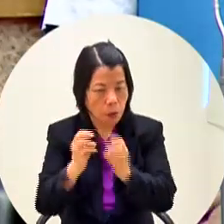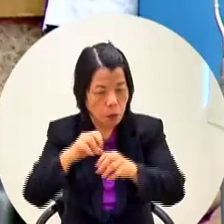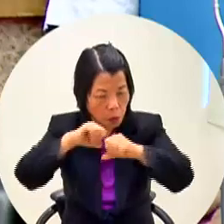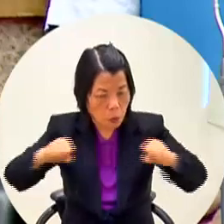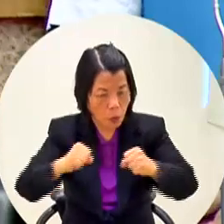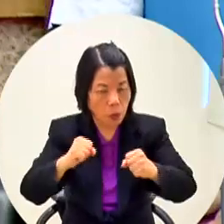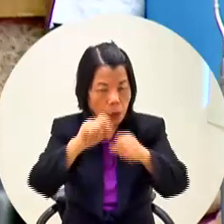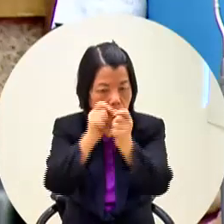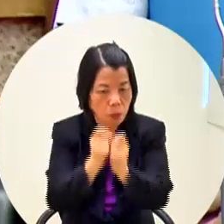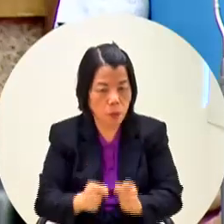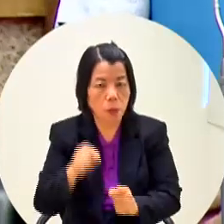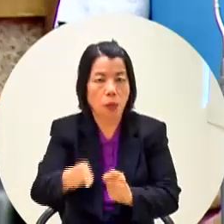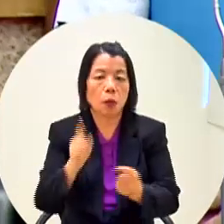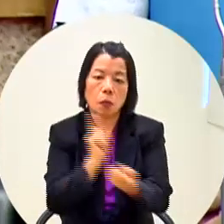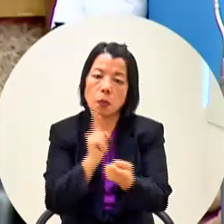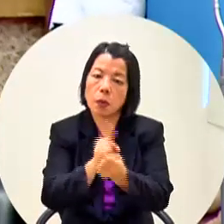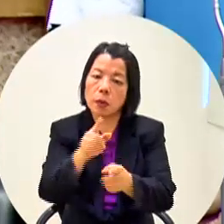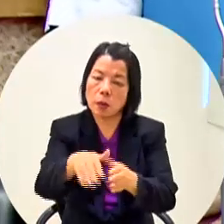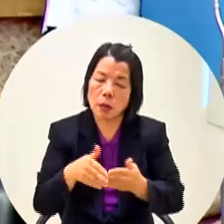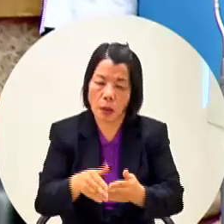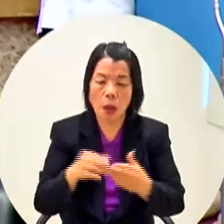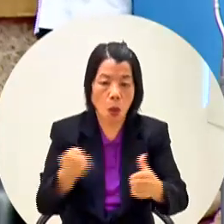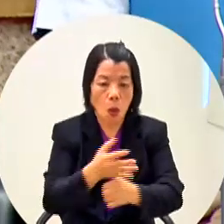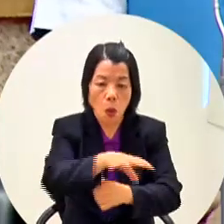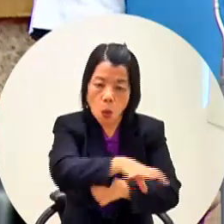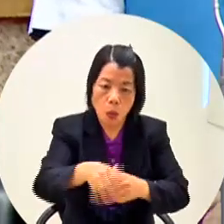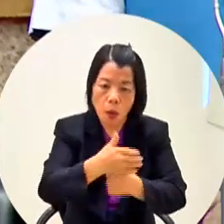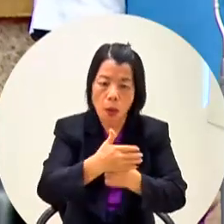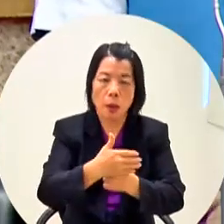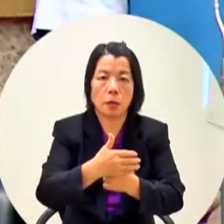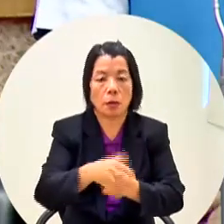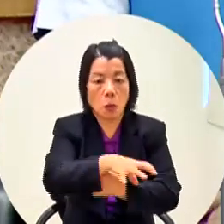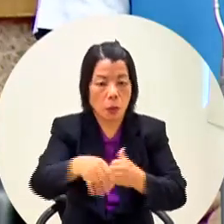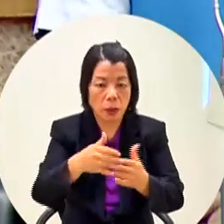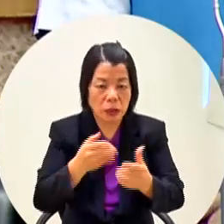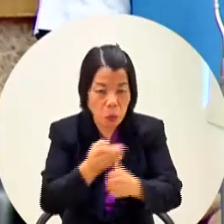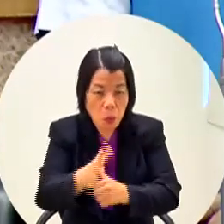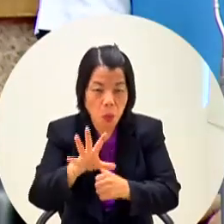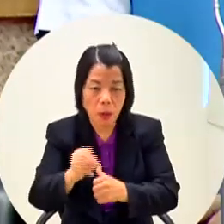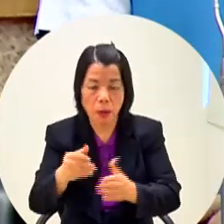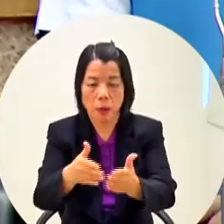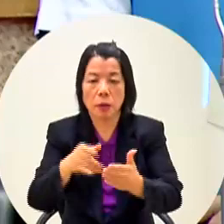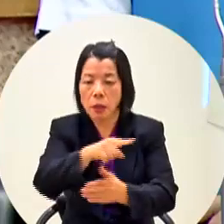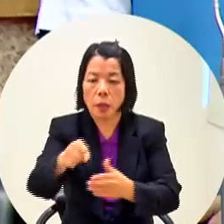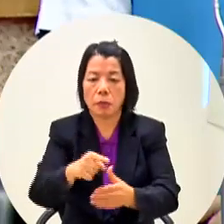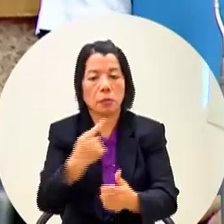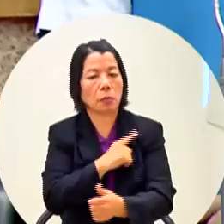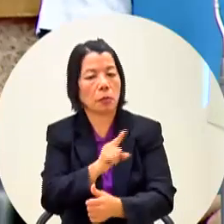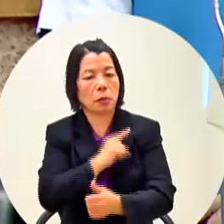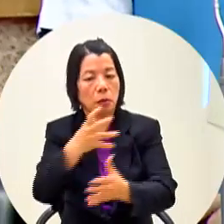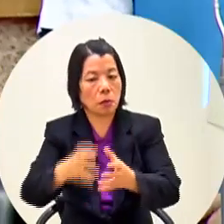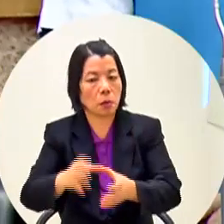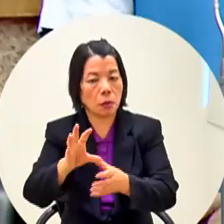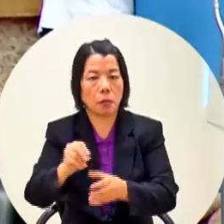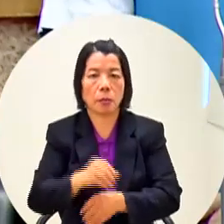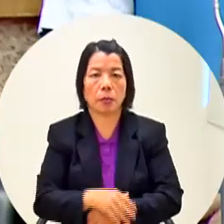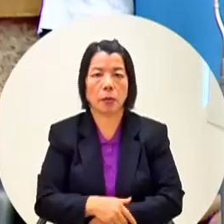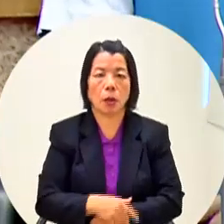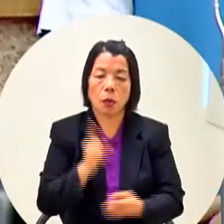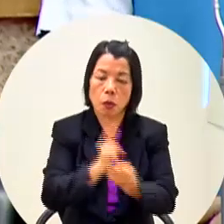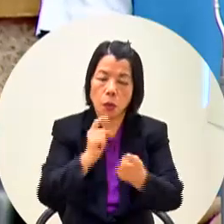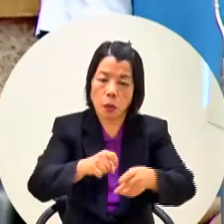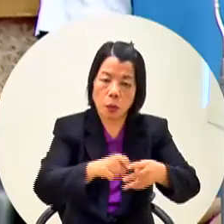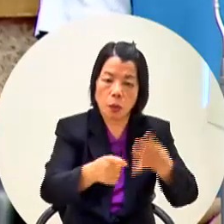的本质、他的获益性、他的环境成本谁来负担，他愿不愿意，他有没有办法承担这样的环境成本。比如我们现在的什么工业